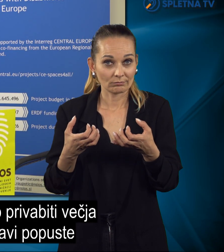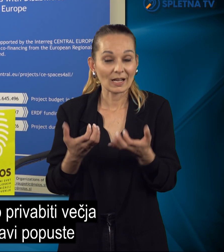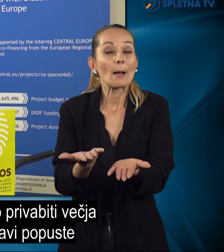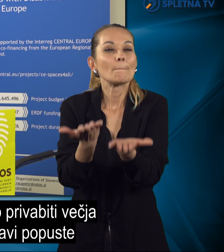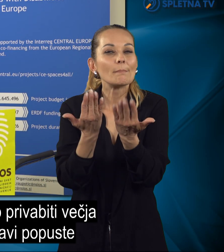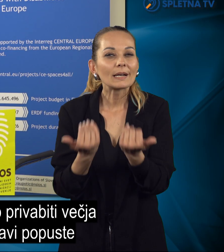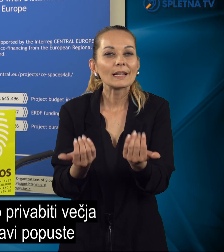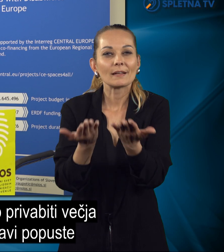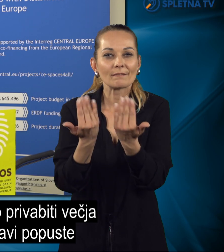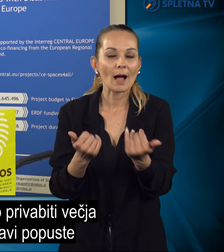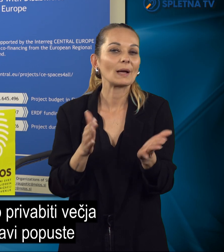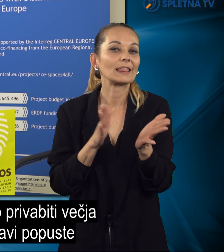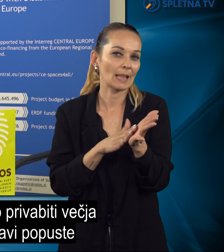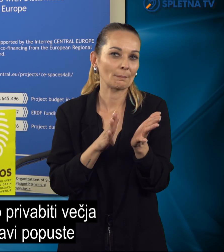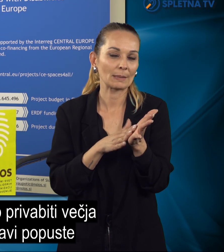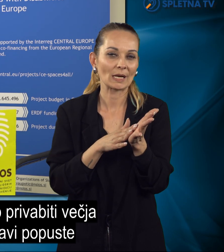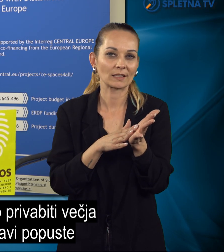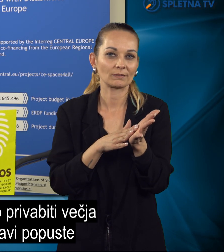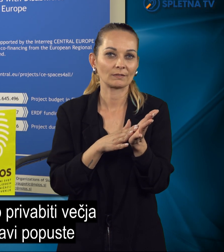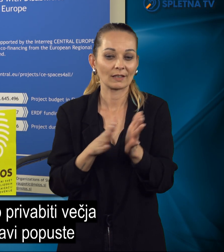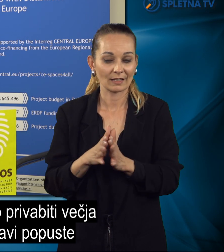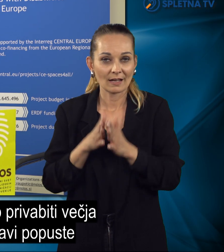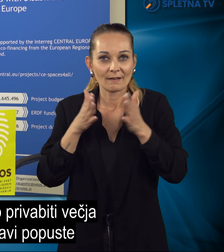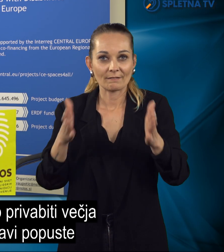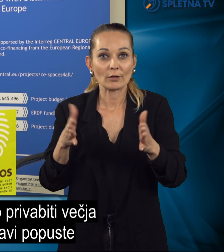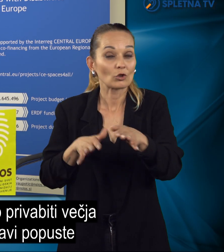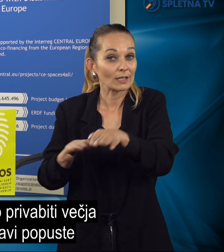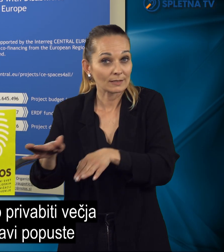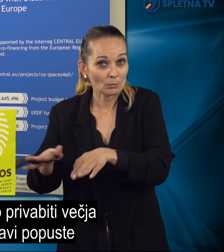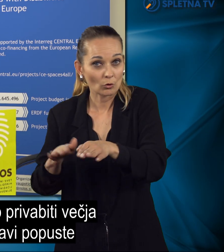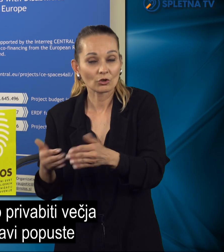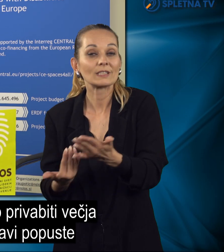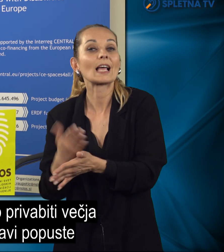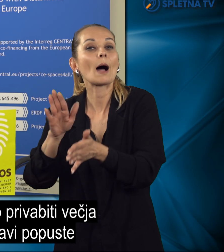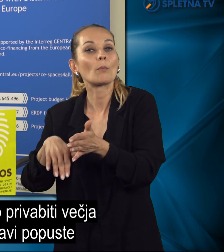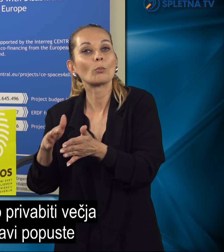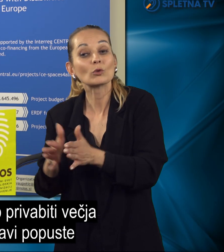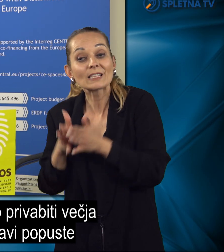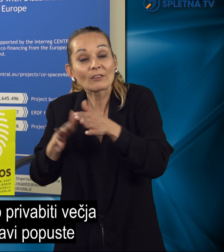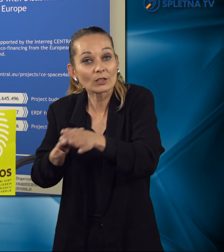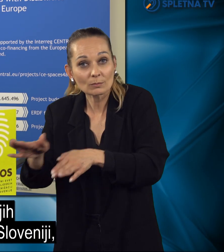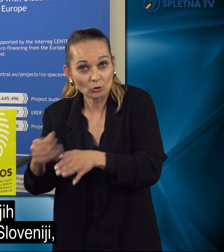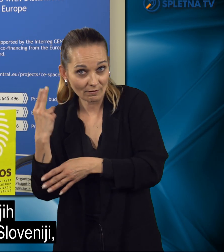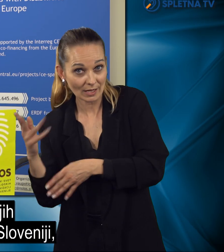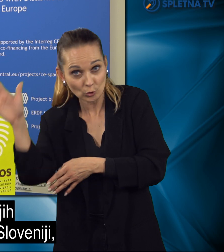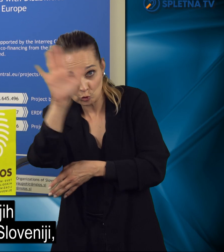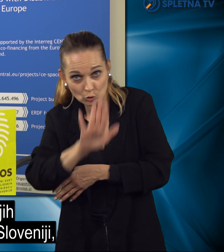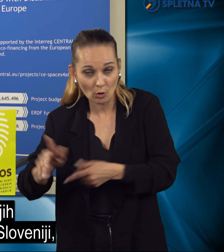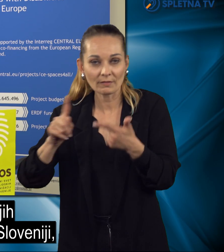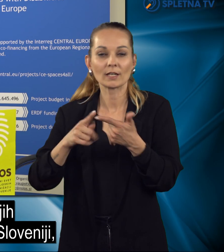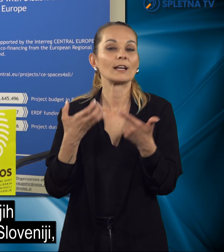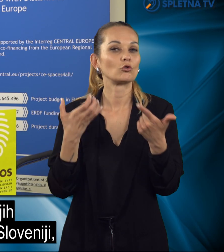Absolutno si želimo privabiti recimo večja smučišča, se pravi popuste na večjih